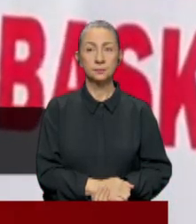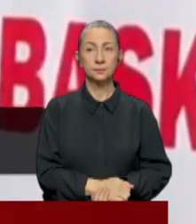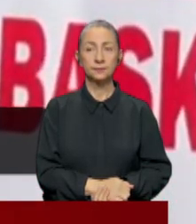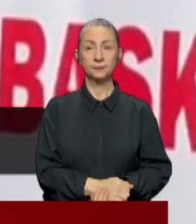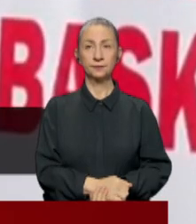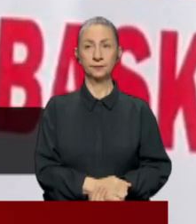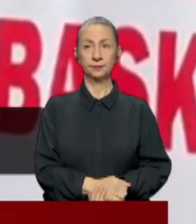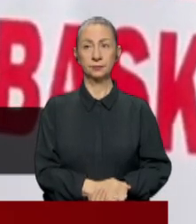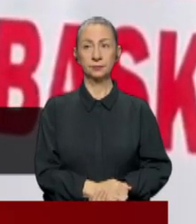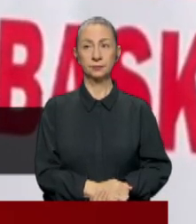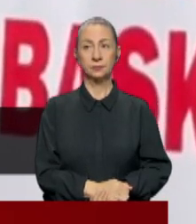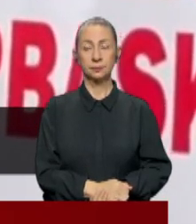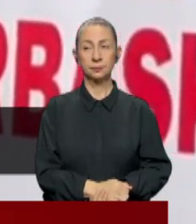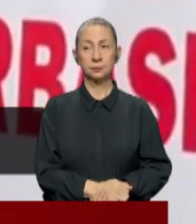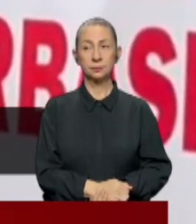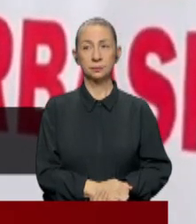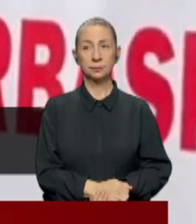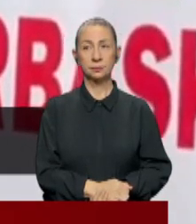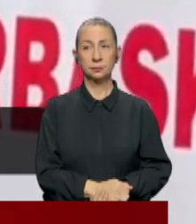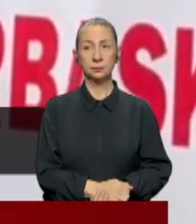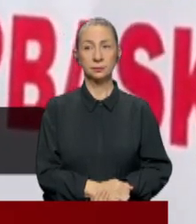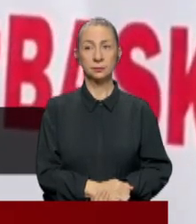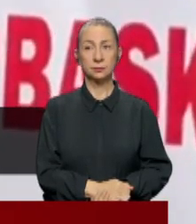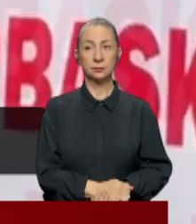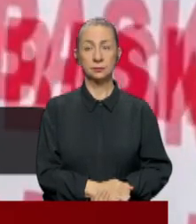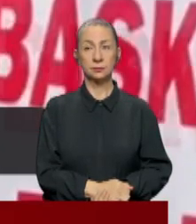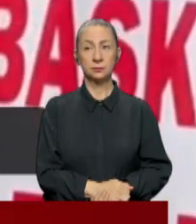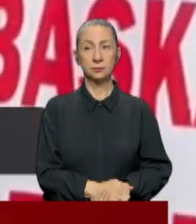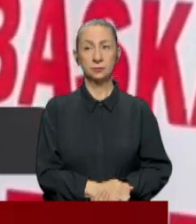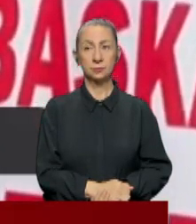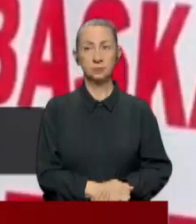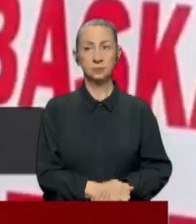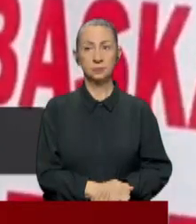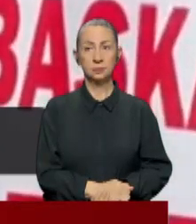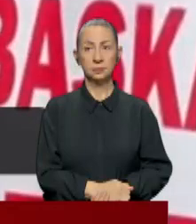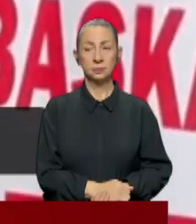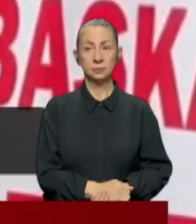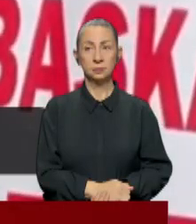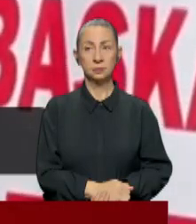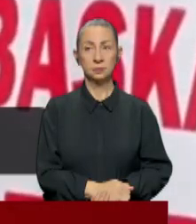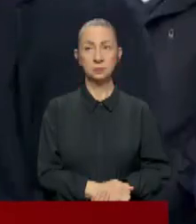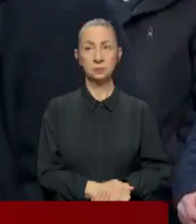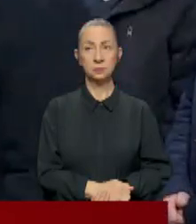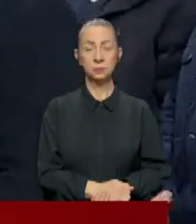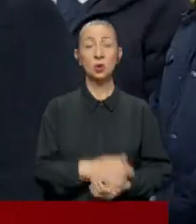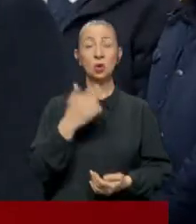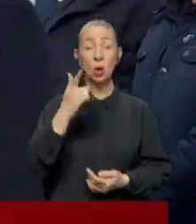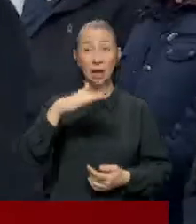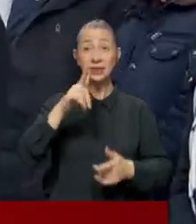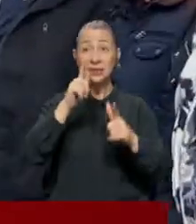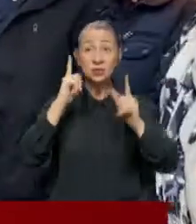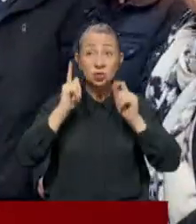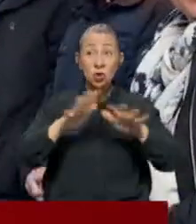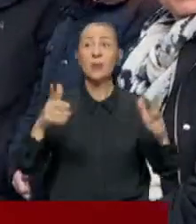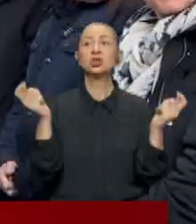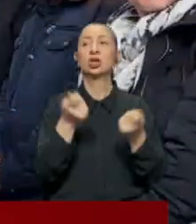sesleniyoruz. Cumhurbaşkanımızın vermiş olduğu talimata uyulmasını, saçma sapan açıklamalarını da kınıyoruz. Köylüler seslerini